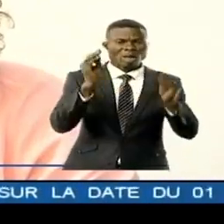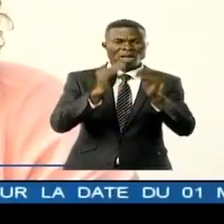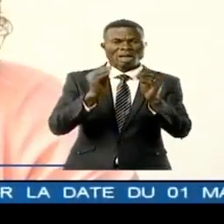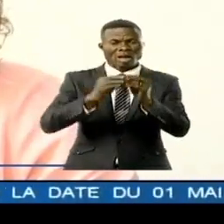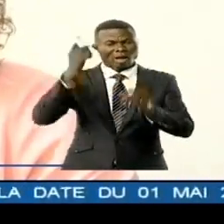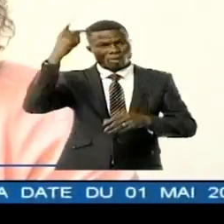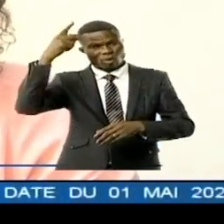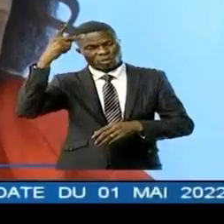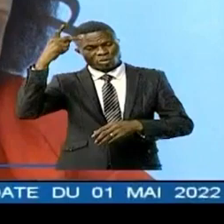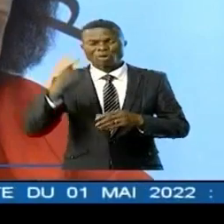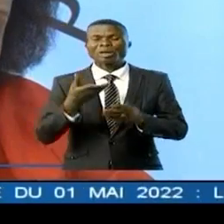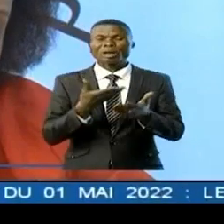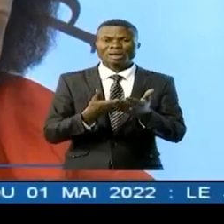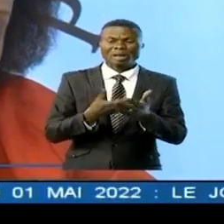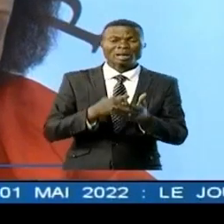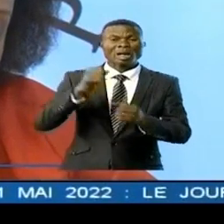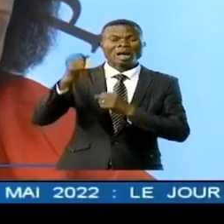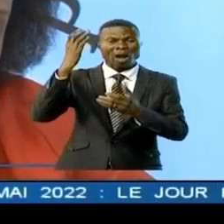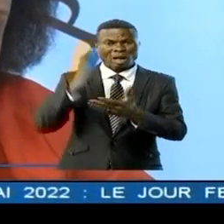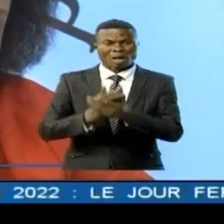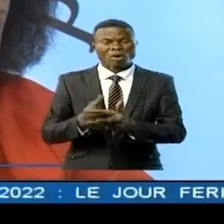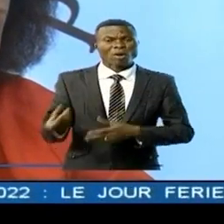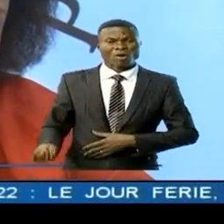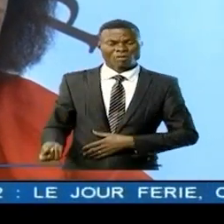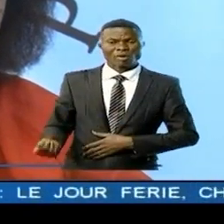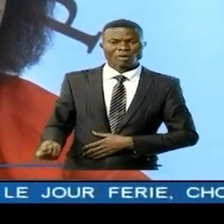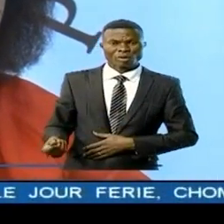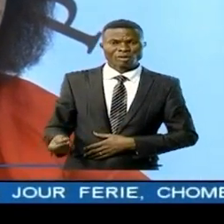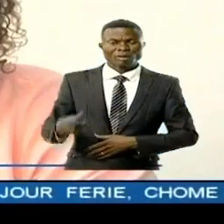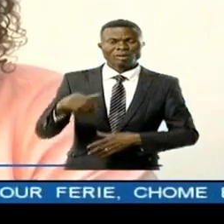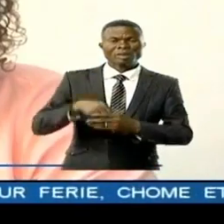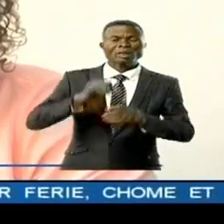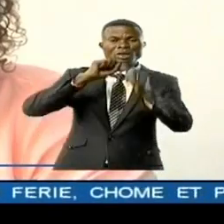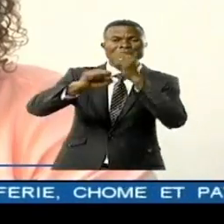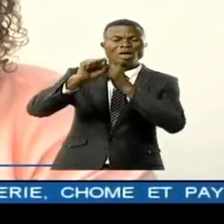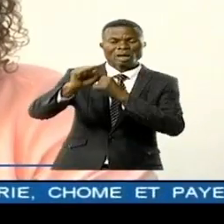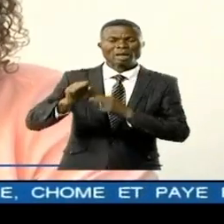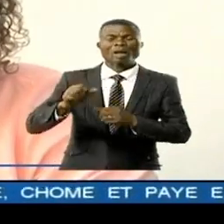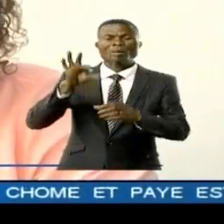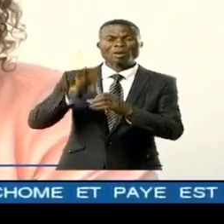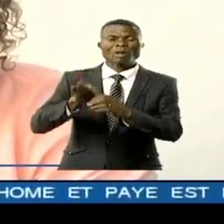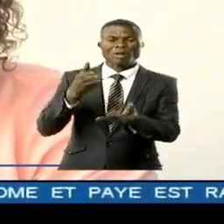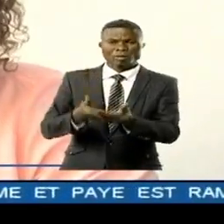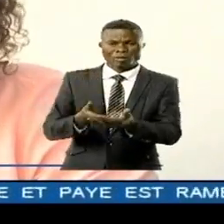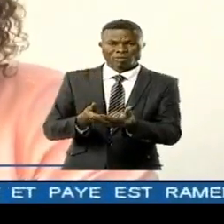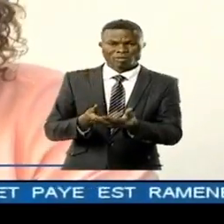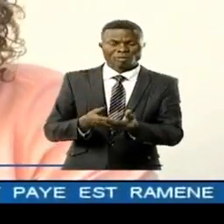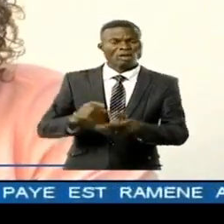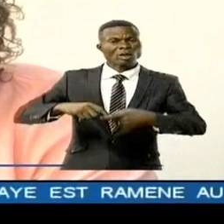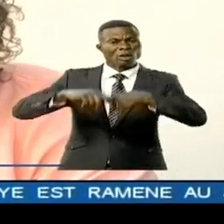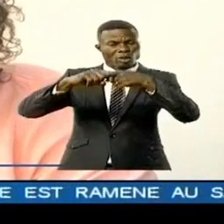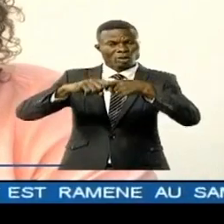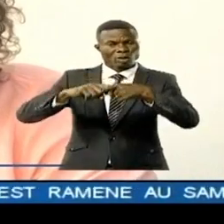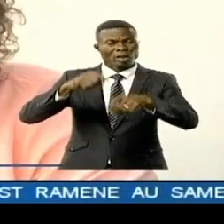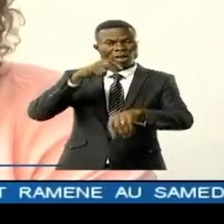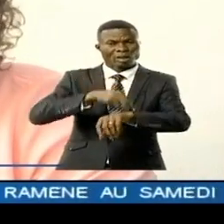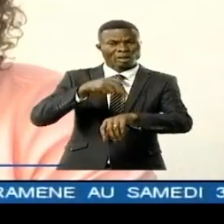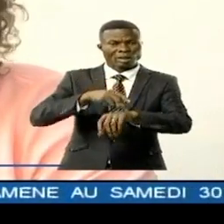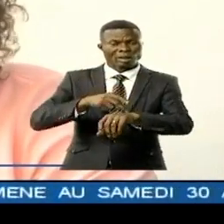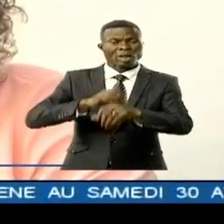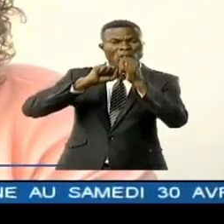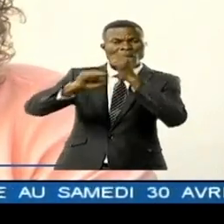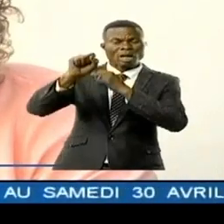délibérante la lutte contre la corruption dans les campagnes électorales est interdit pendant la période de campagne